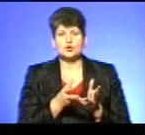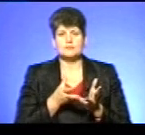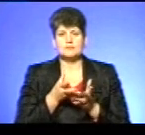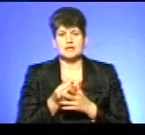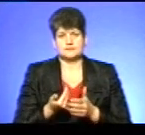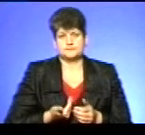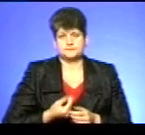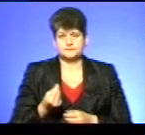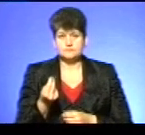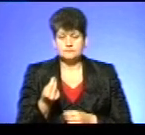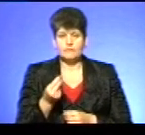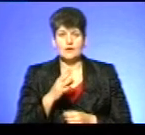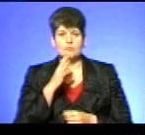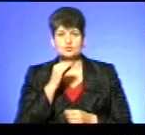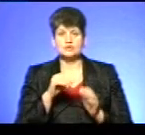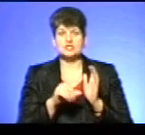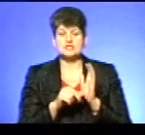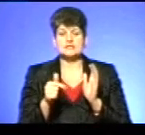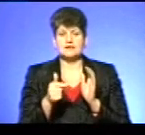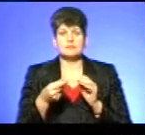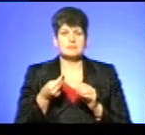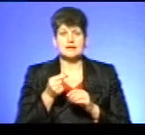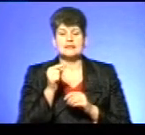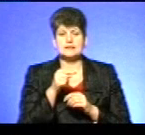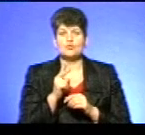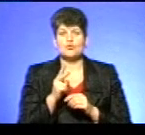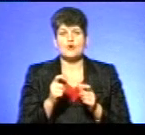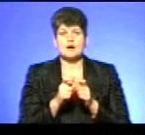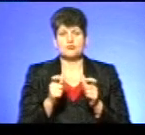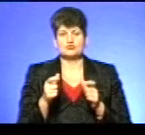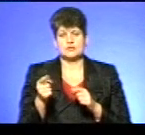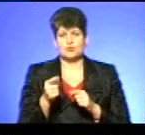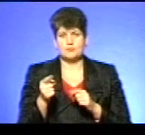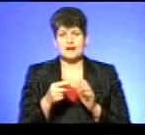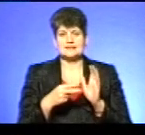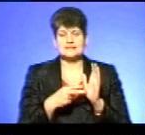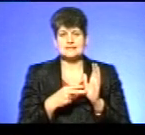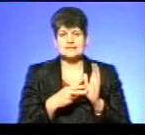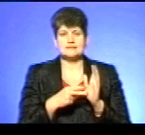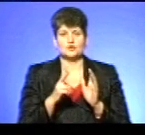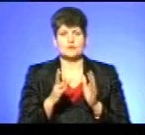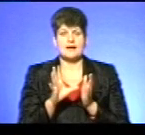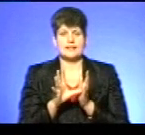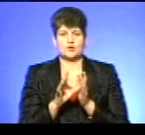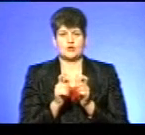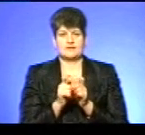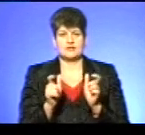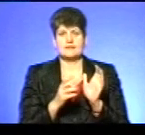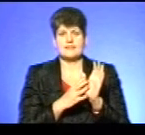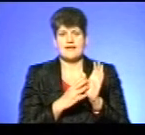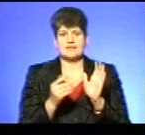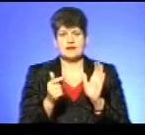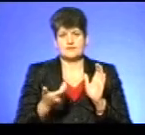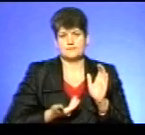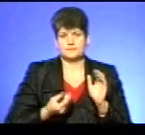готівкою. У маршрутках 6 гривень сплачують ті, кого картка тернополянина, 7 пасажири з електронним квитком і 9 гривень